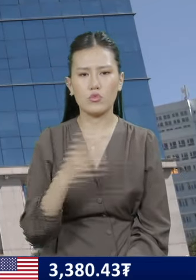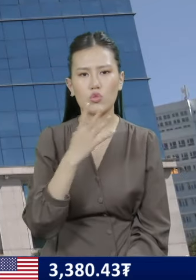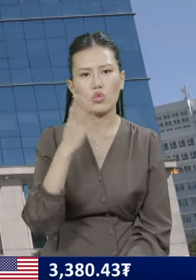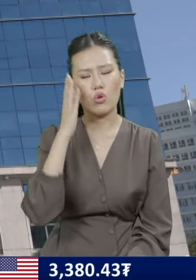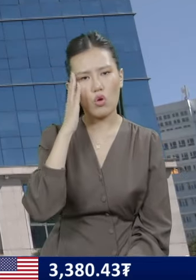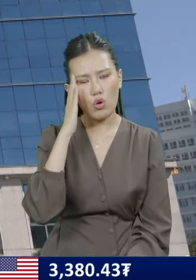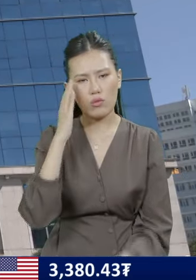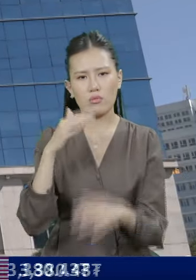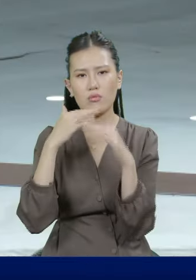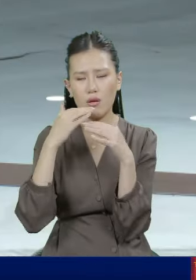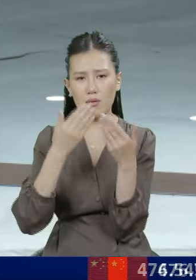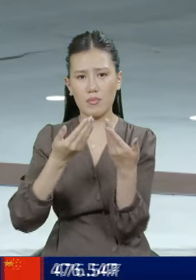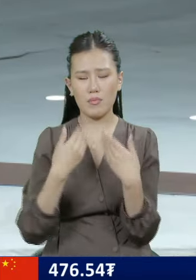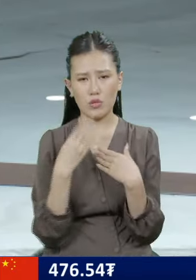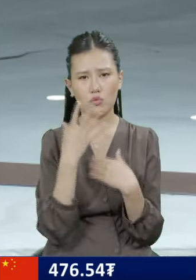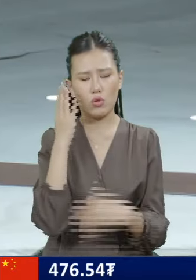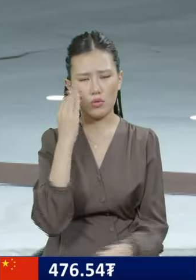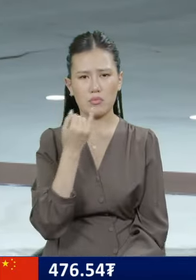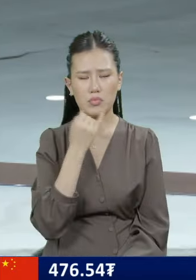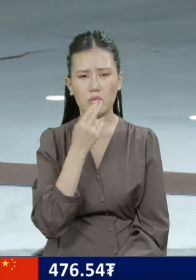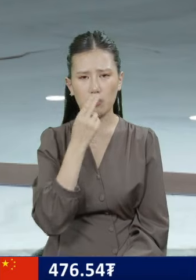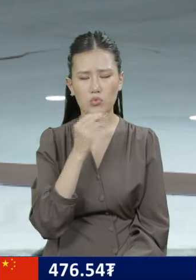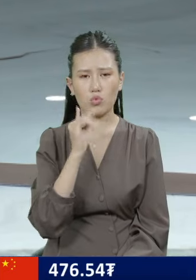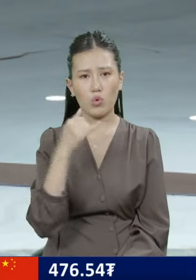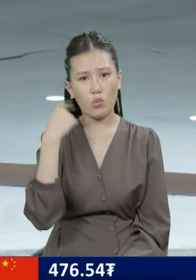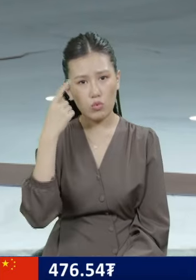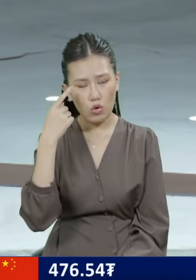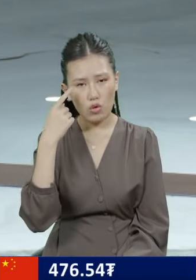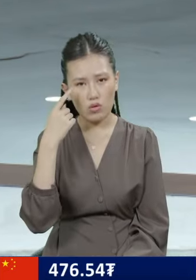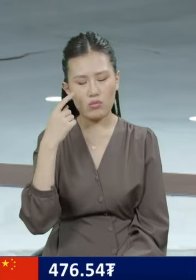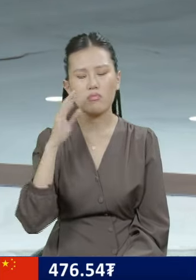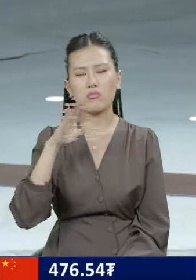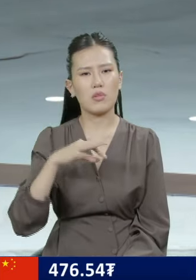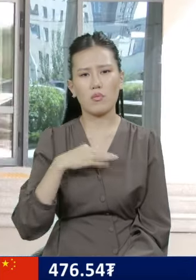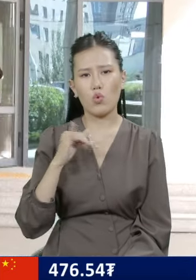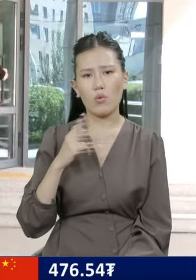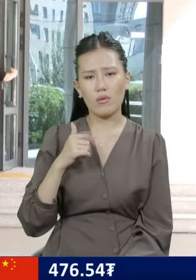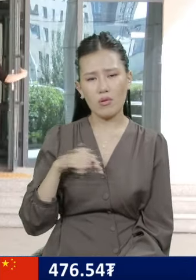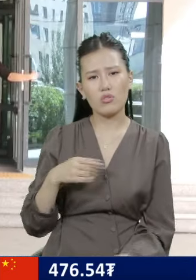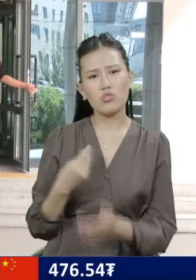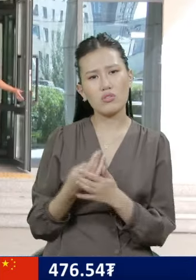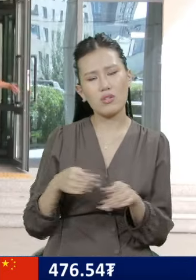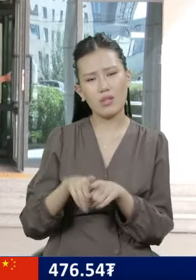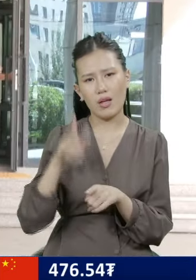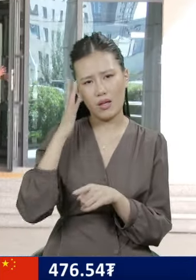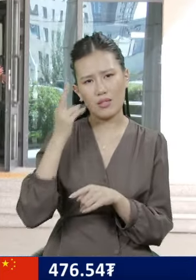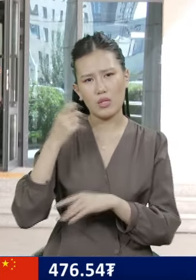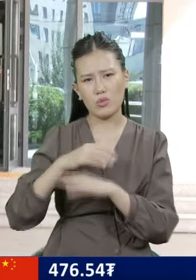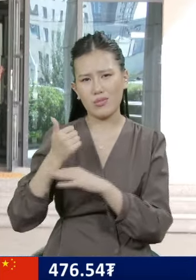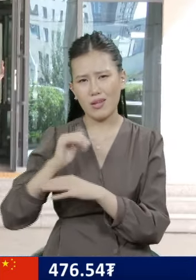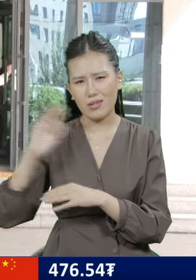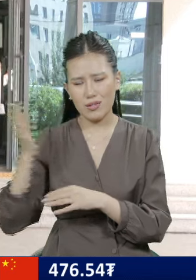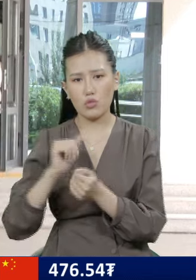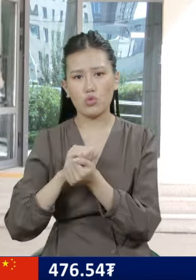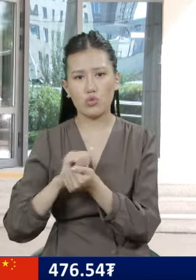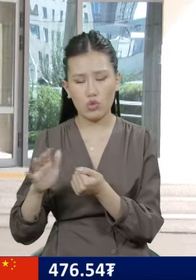оныгийн сургалт гэдэг хангалтгүй хугацаа юм шиг харагдаж болох ч нөгөө талаас нь харвал Уянгаа шиг гадаадын шилдэг ихтэй сургуулийг төгссөн